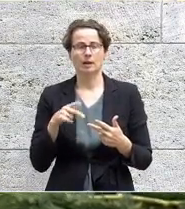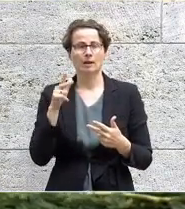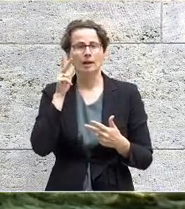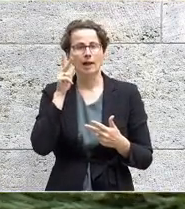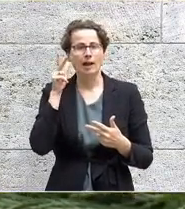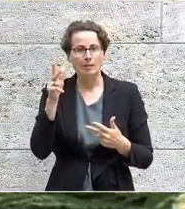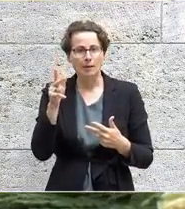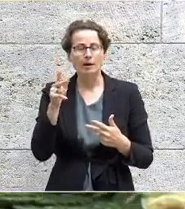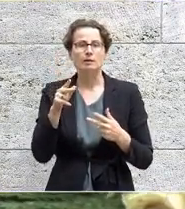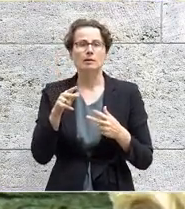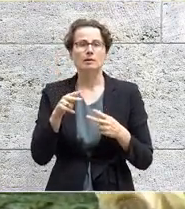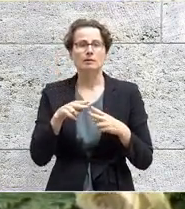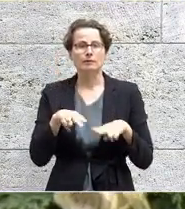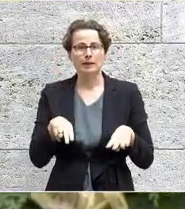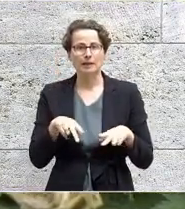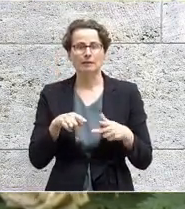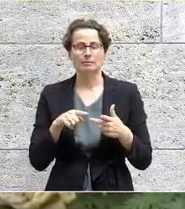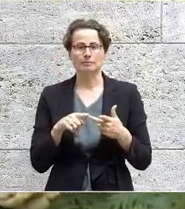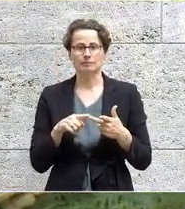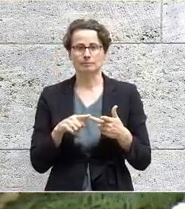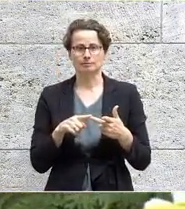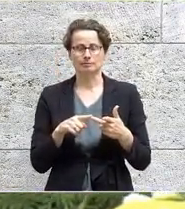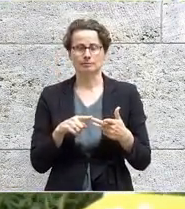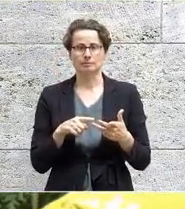Hermann Friep,